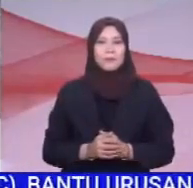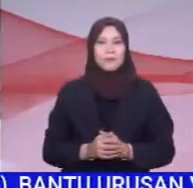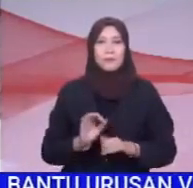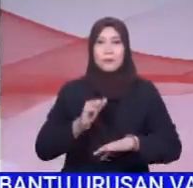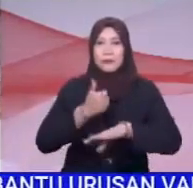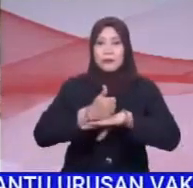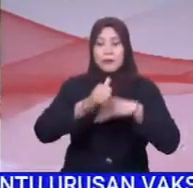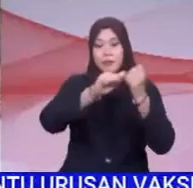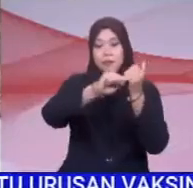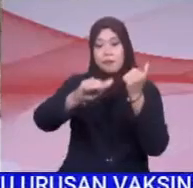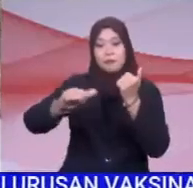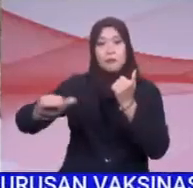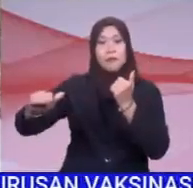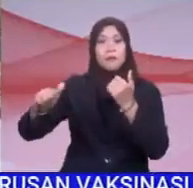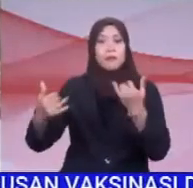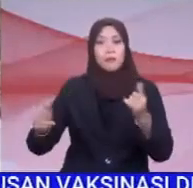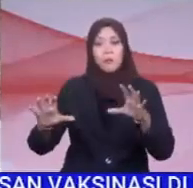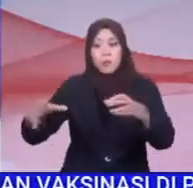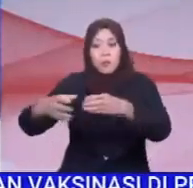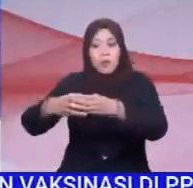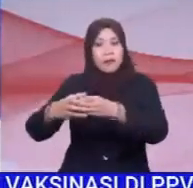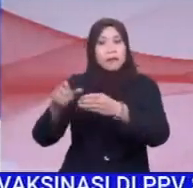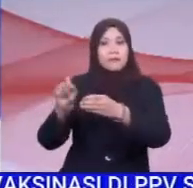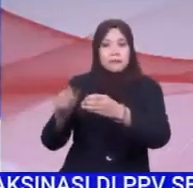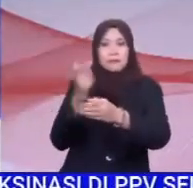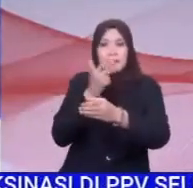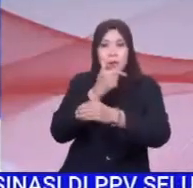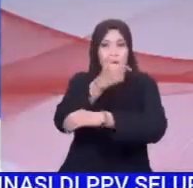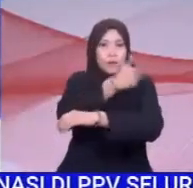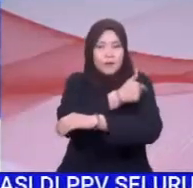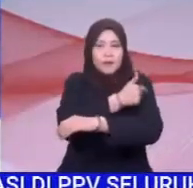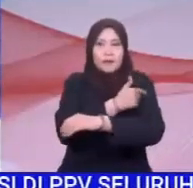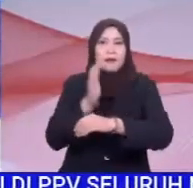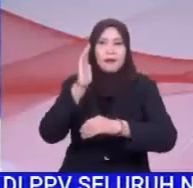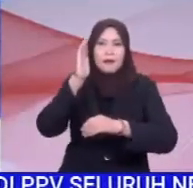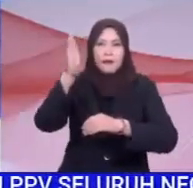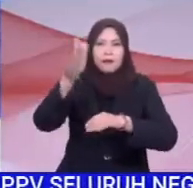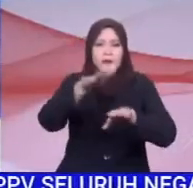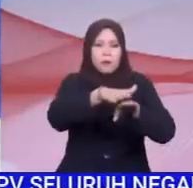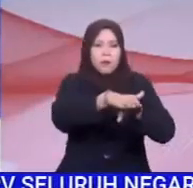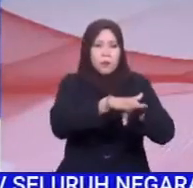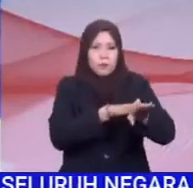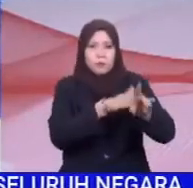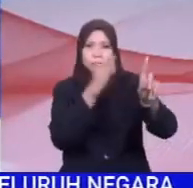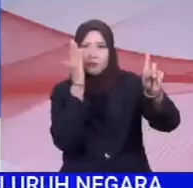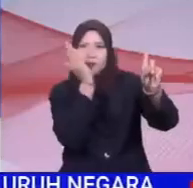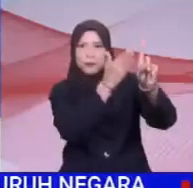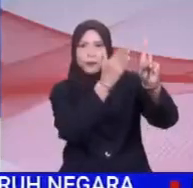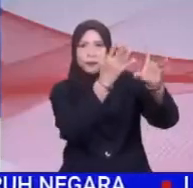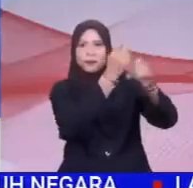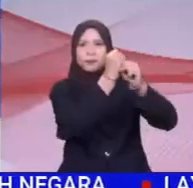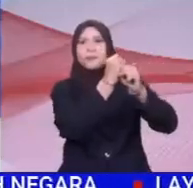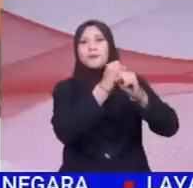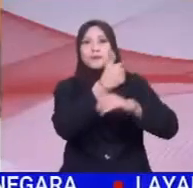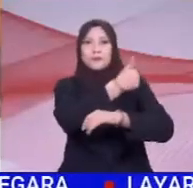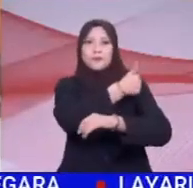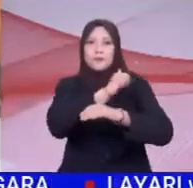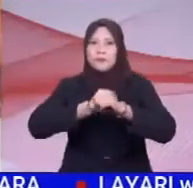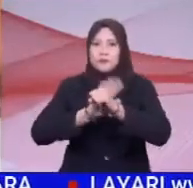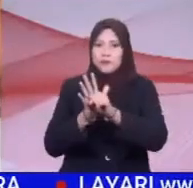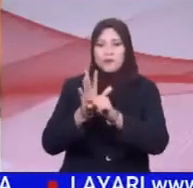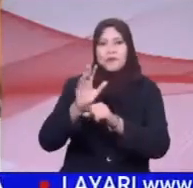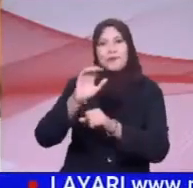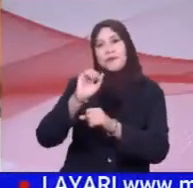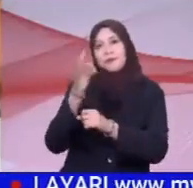Kewujudan kempen yang dianjurkan oleh golongan ini dikhuatiri akan melambatkan pencapaian sasaran program imunisasi